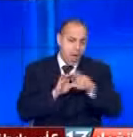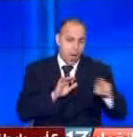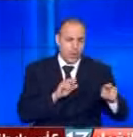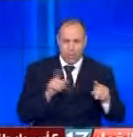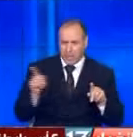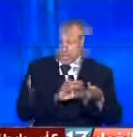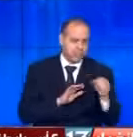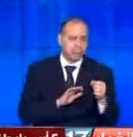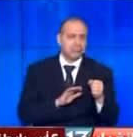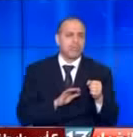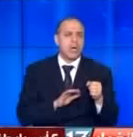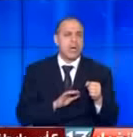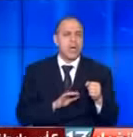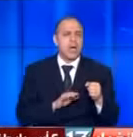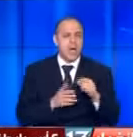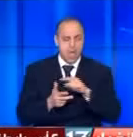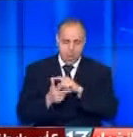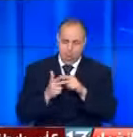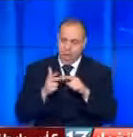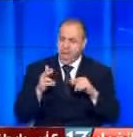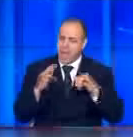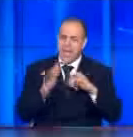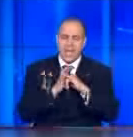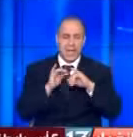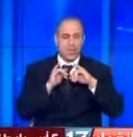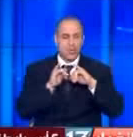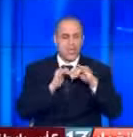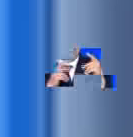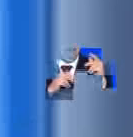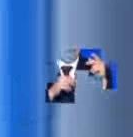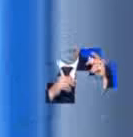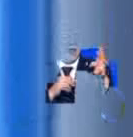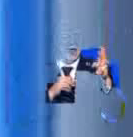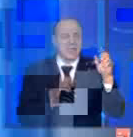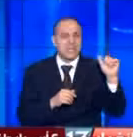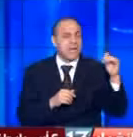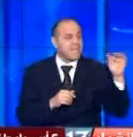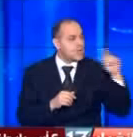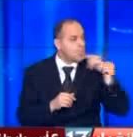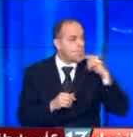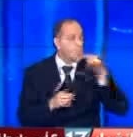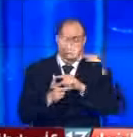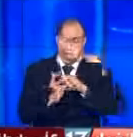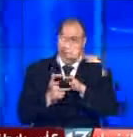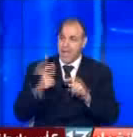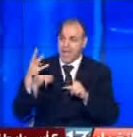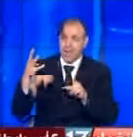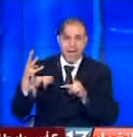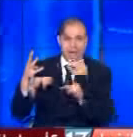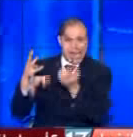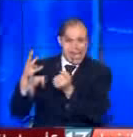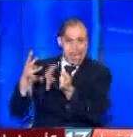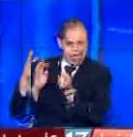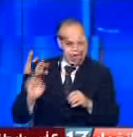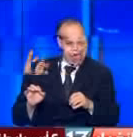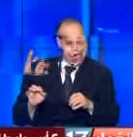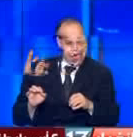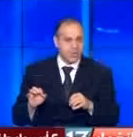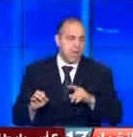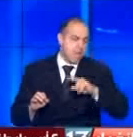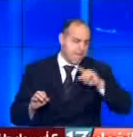مجددا أن المستحيل ليس كتالونياً، بأنه يراهن بجدية على لقب قاري غائب عن خزائنه منذ سنوات عدة وعينه على